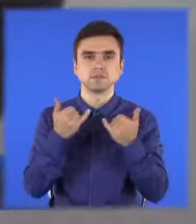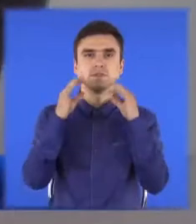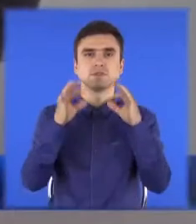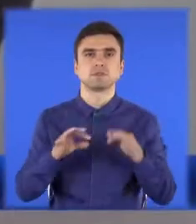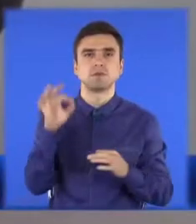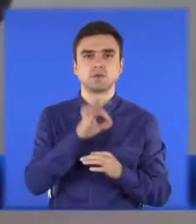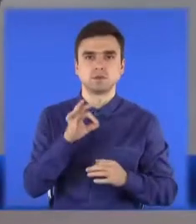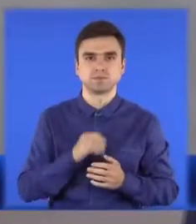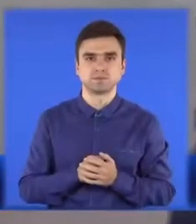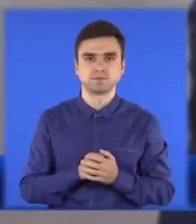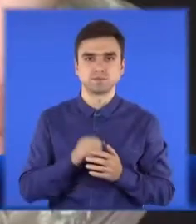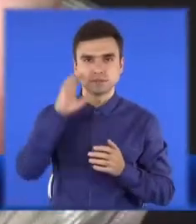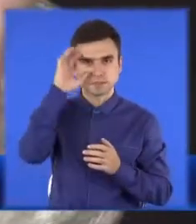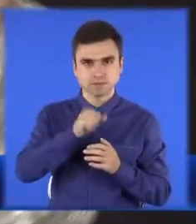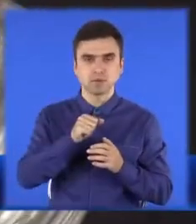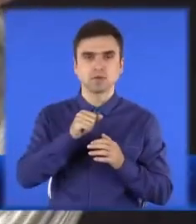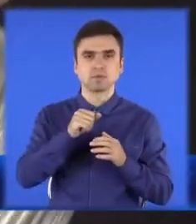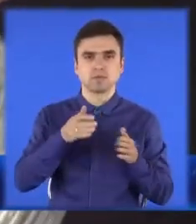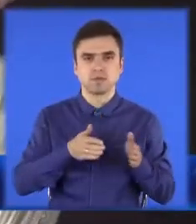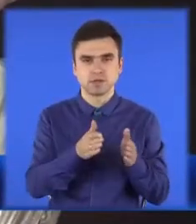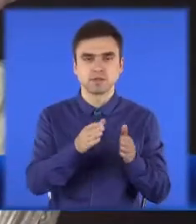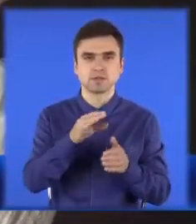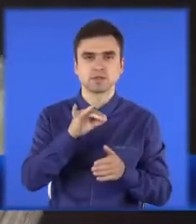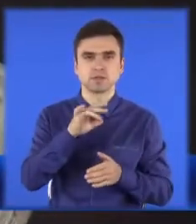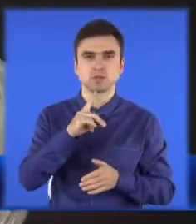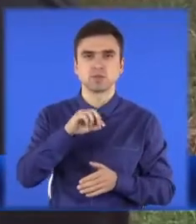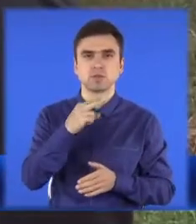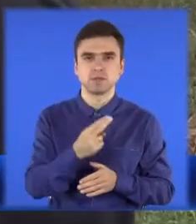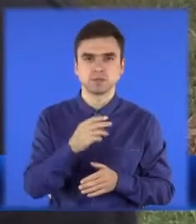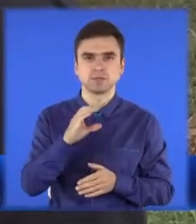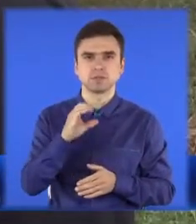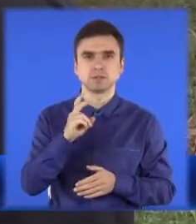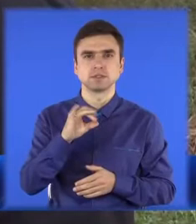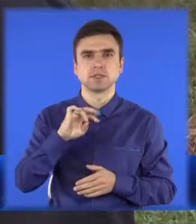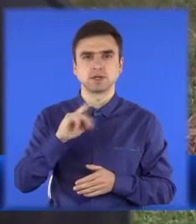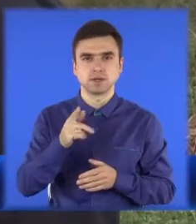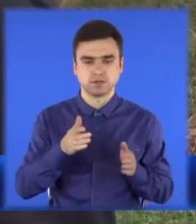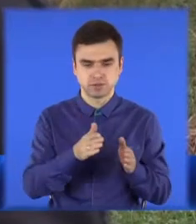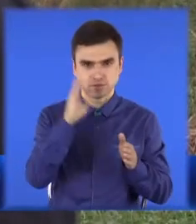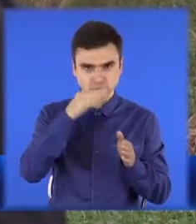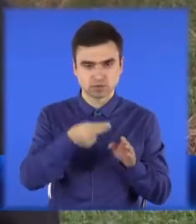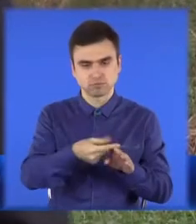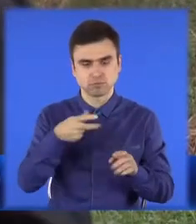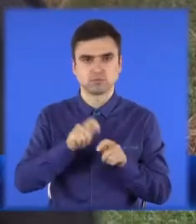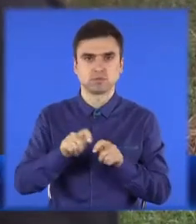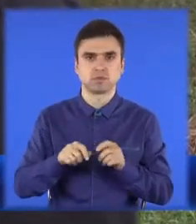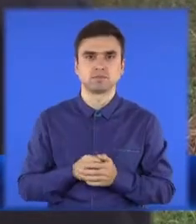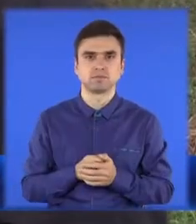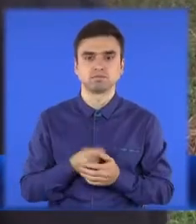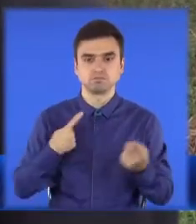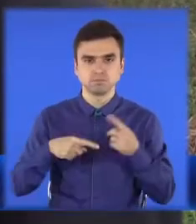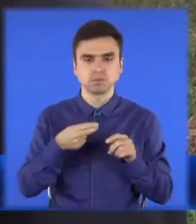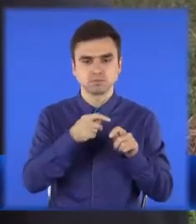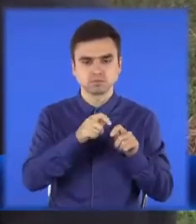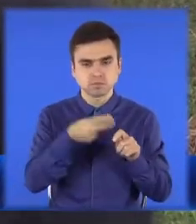сьогодні у випуску. У Кривоморозі перевіряють воду в річках Інгулець та Саксагань. Ціль цього проекту – все-таки узнати, що ж